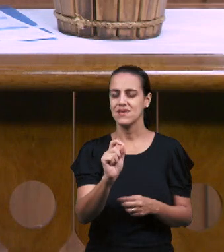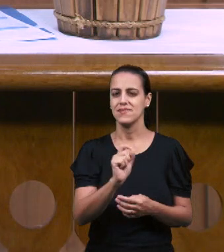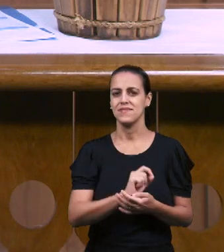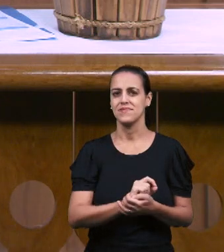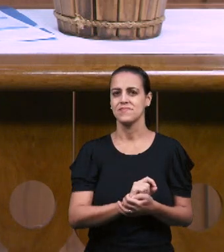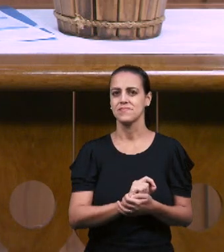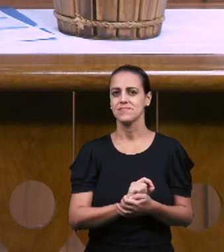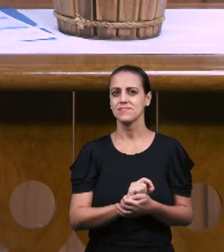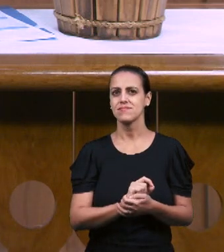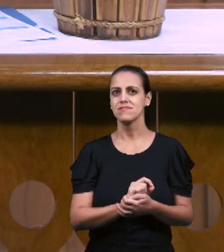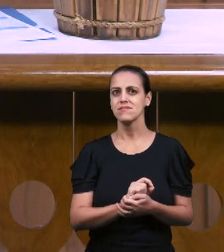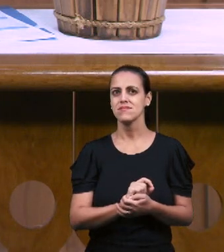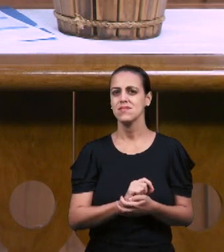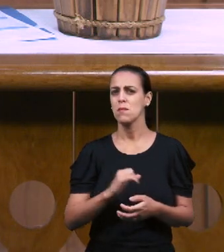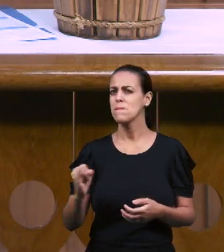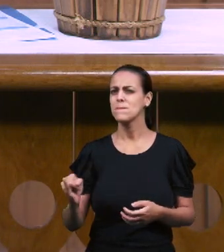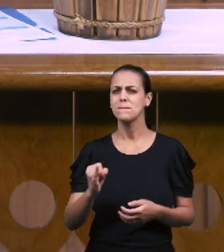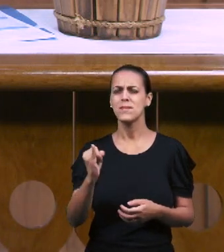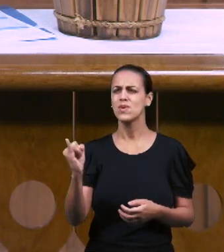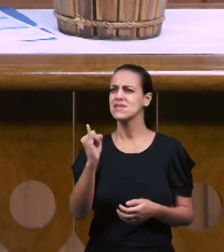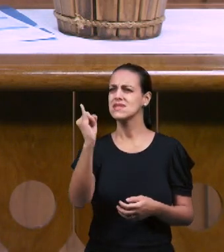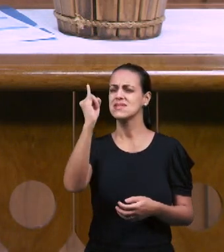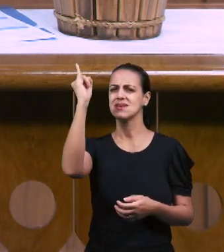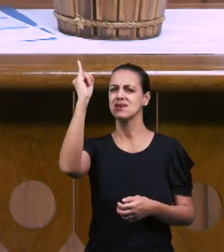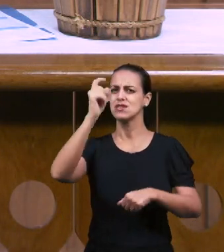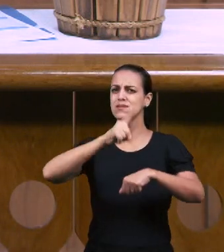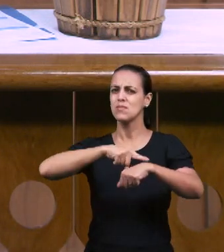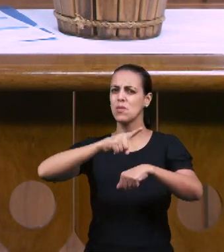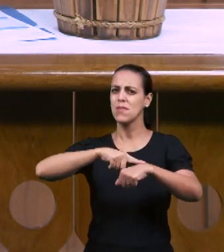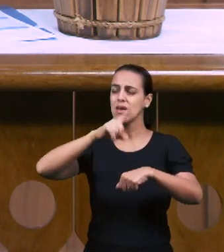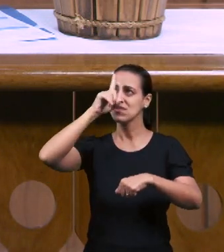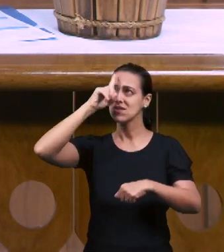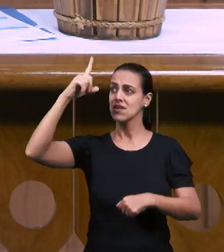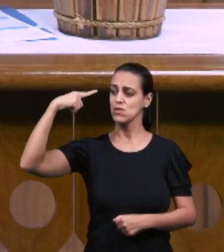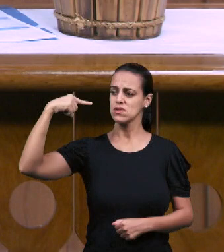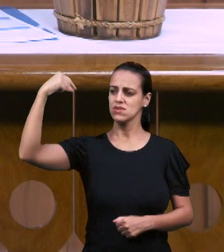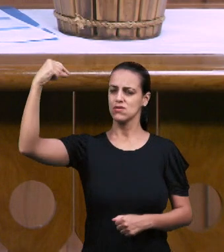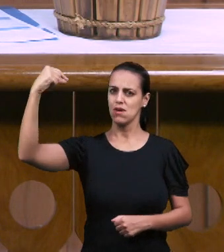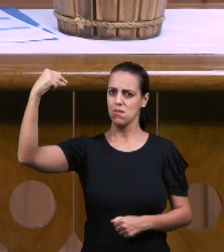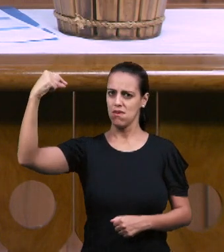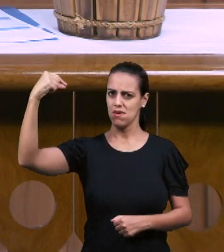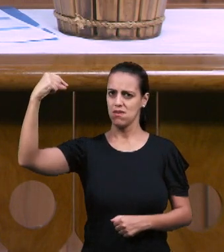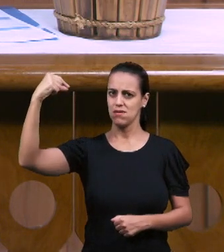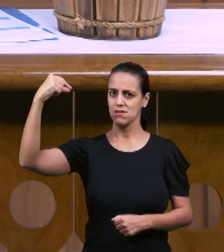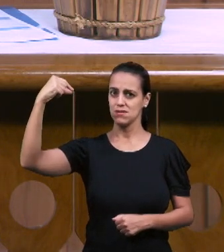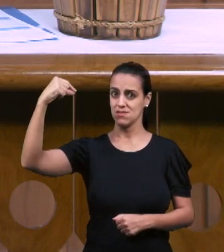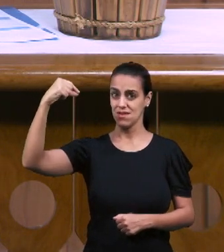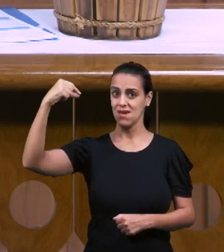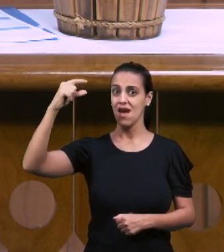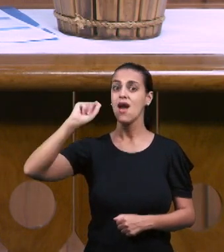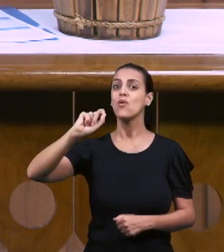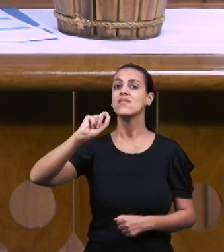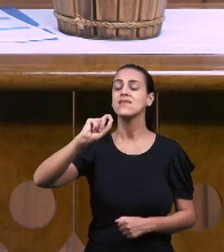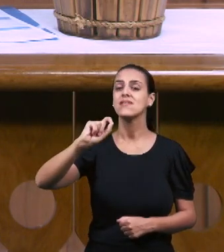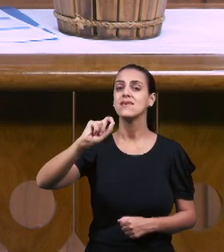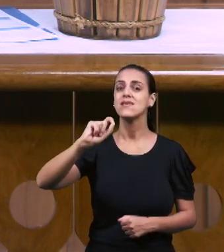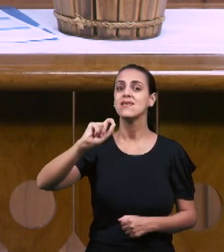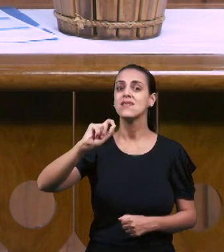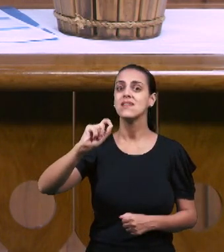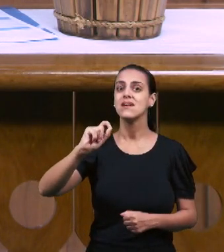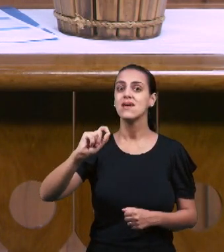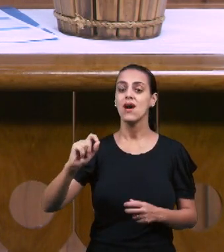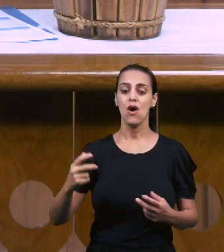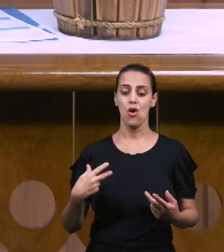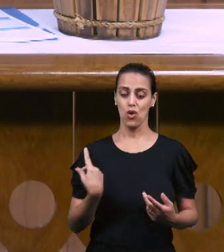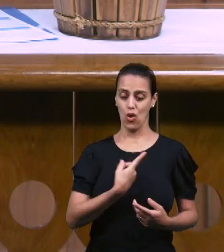important du choix, de l'élection de Dieu vers l'homme, c'est la valeur que l'homme donne